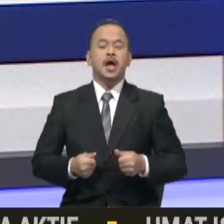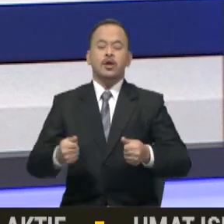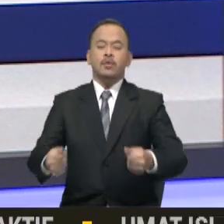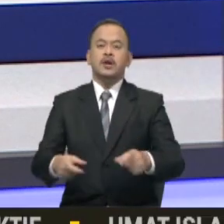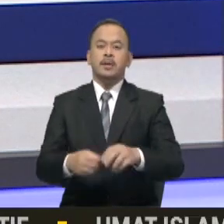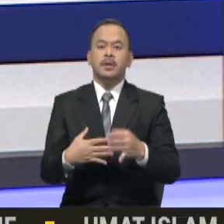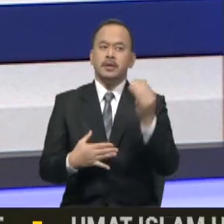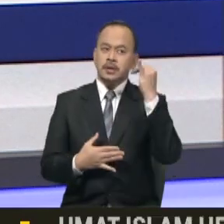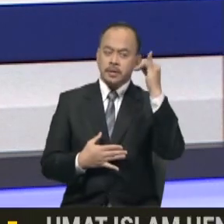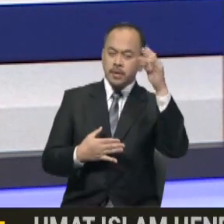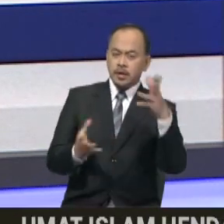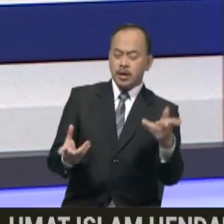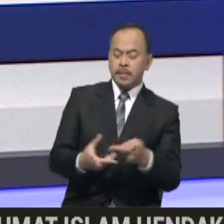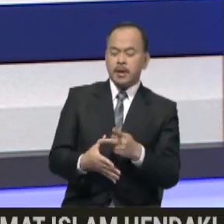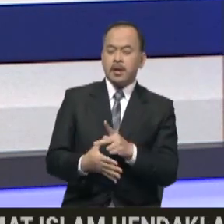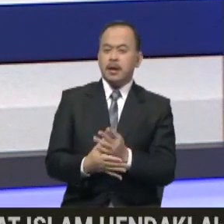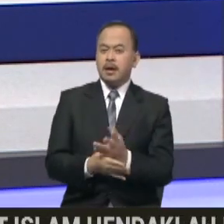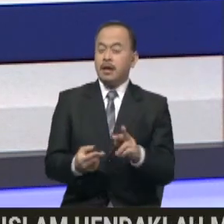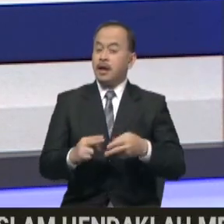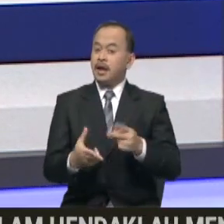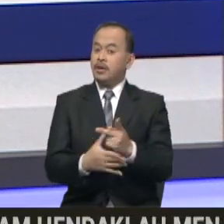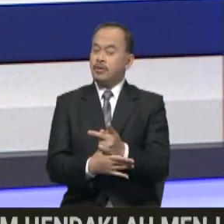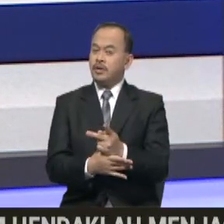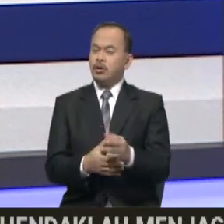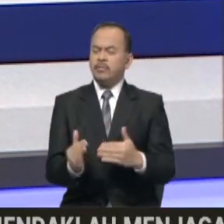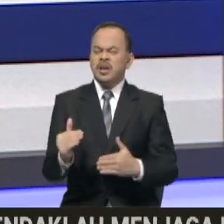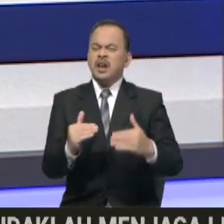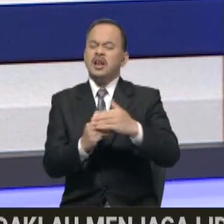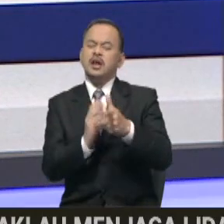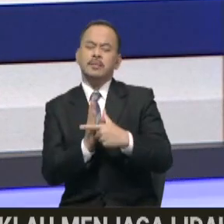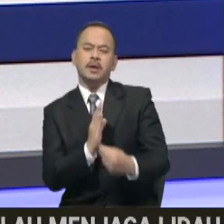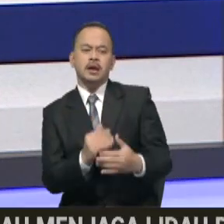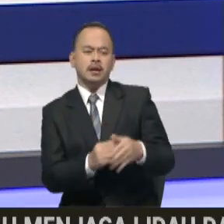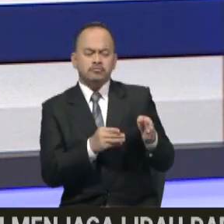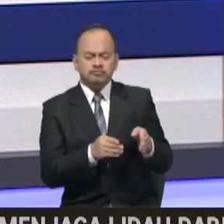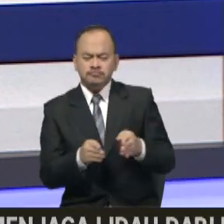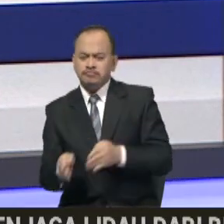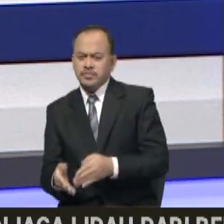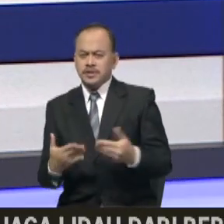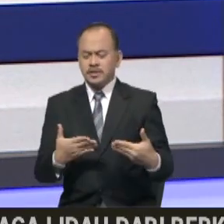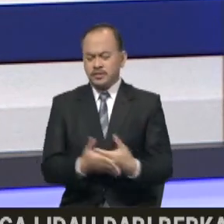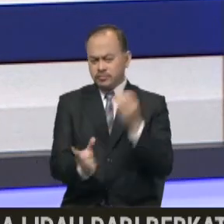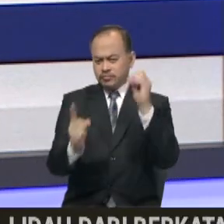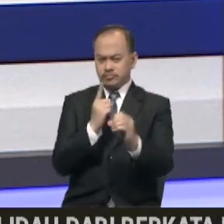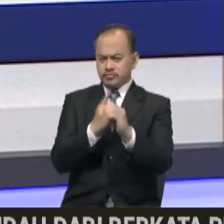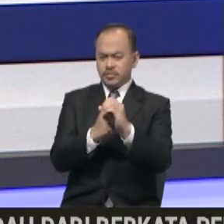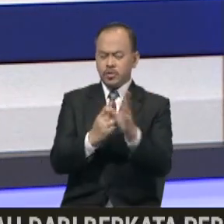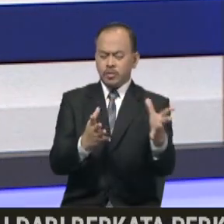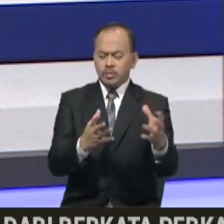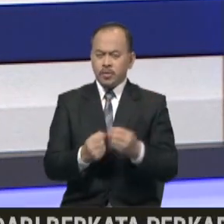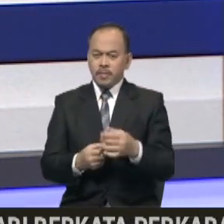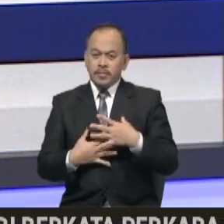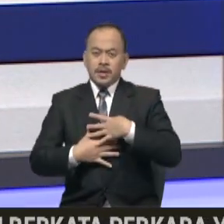memberi inspirasi kepada rakan kongsi untuk meningkatkan kemahiran dan merangka strategi baharu bagi menarik minat